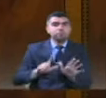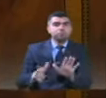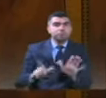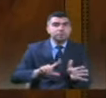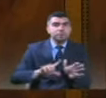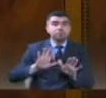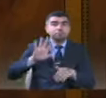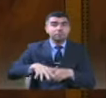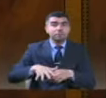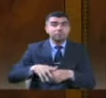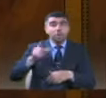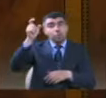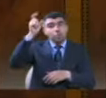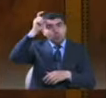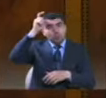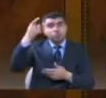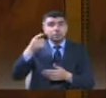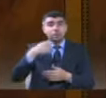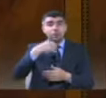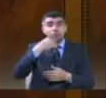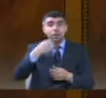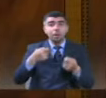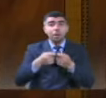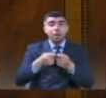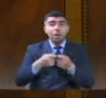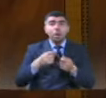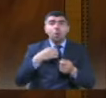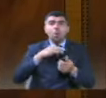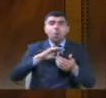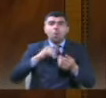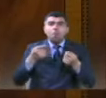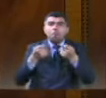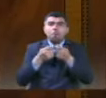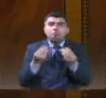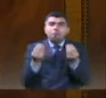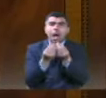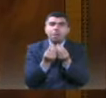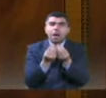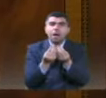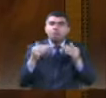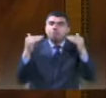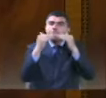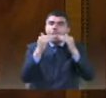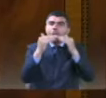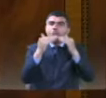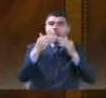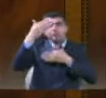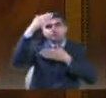بان اخواننا التوانسه اليوم واش كيقولوا؟ تيقولوا للدوله ديالهم حنا بغينا ديروا لينا لا لينيمو مع المغاربه، بغينا نربحوا بحالنا